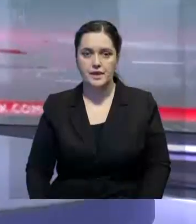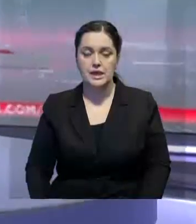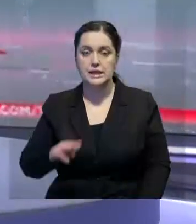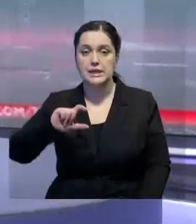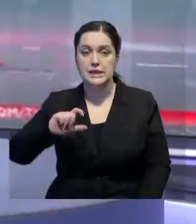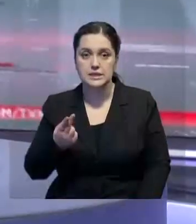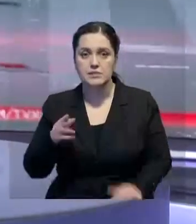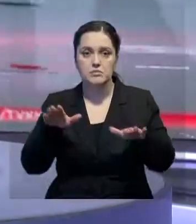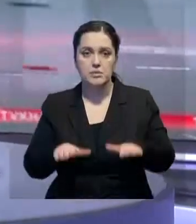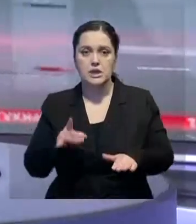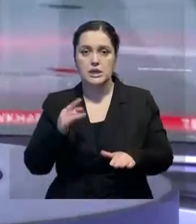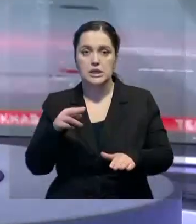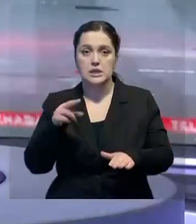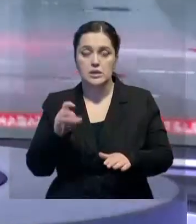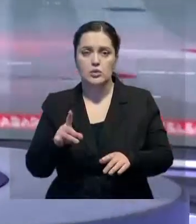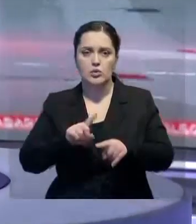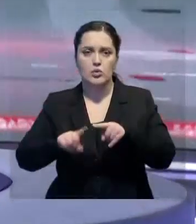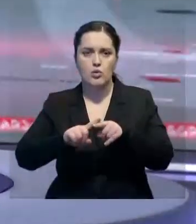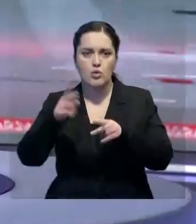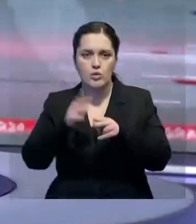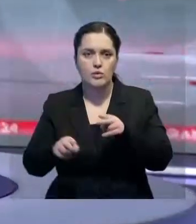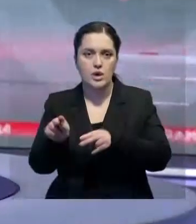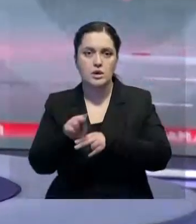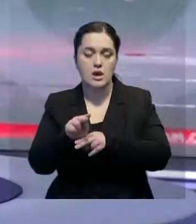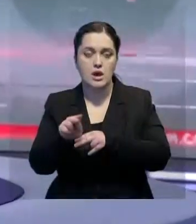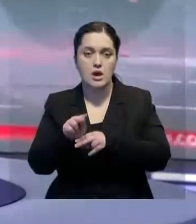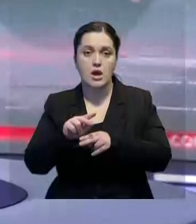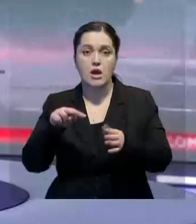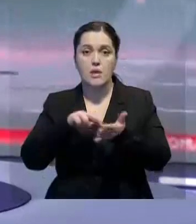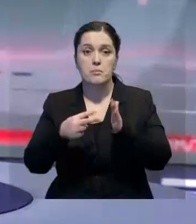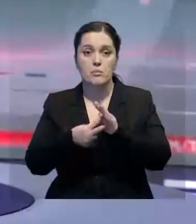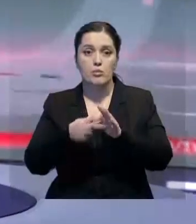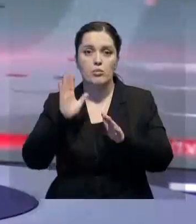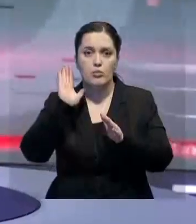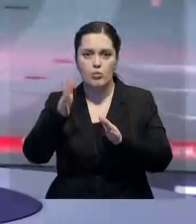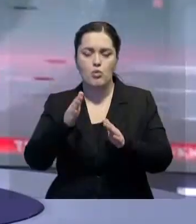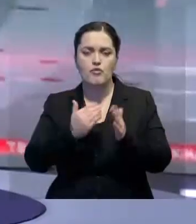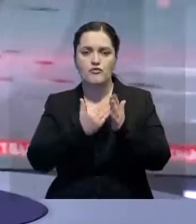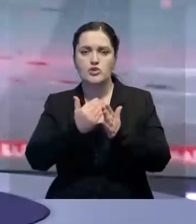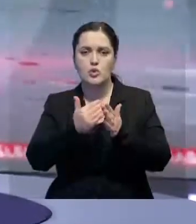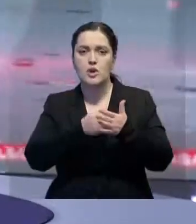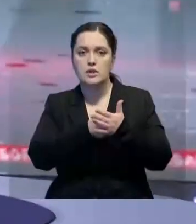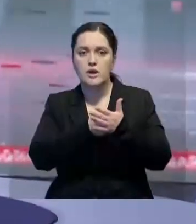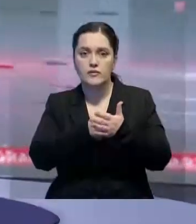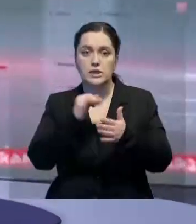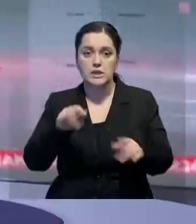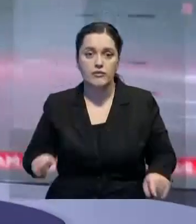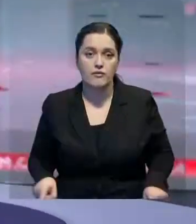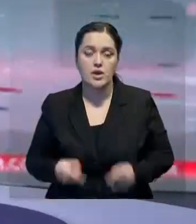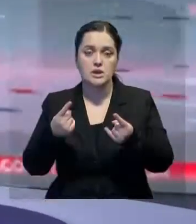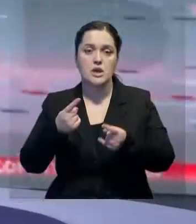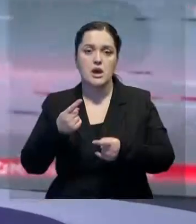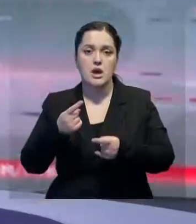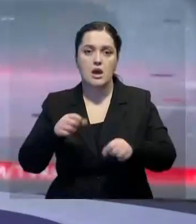На Ридерской ТЭЦ завершается масштабная реконструкция. В планах не только запустить котлы высокого давления, но и в полном объеме восстановить